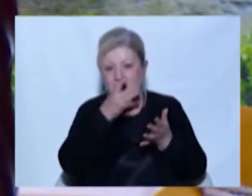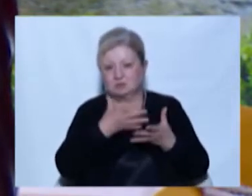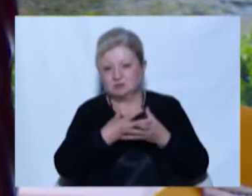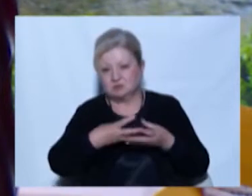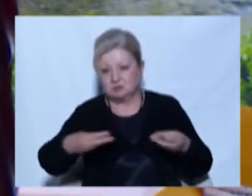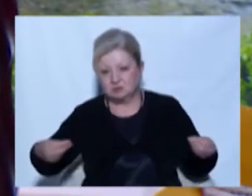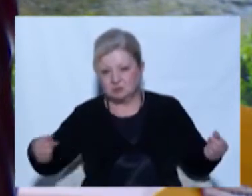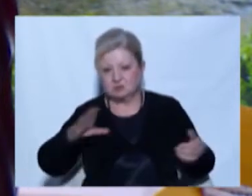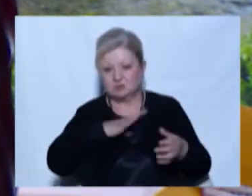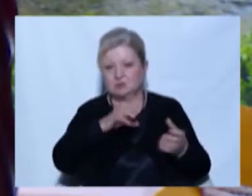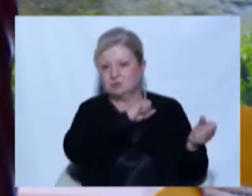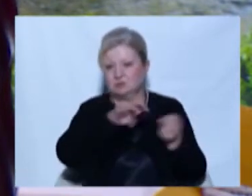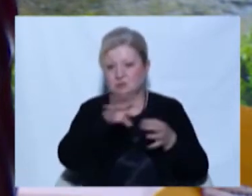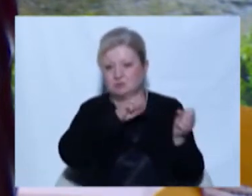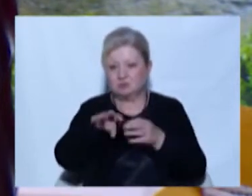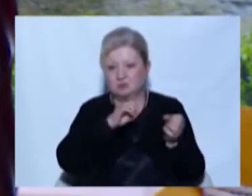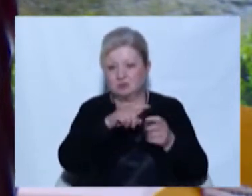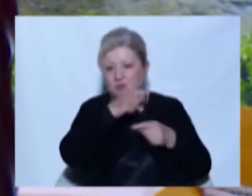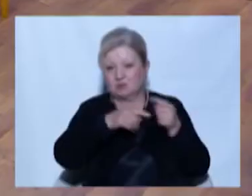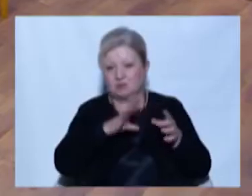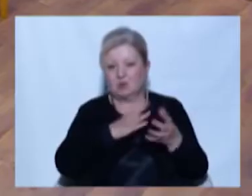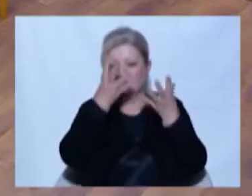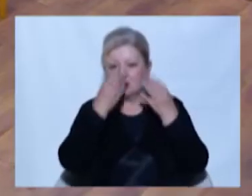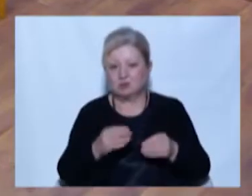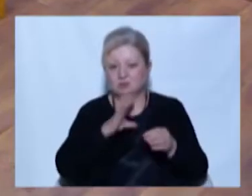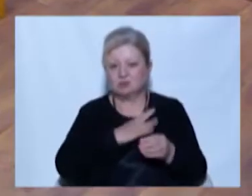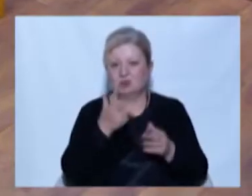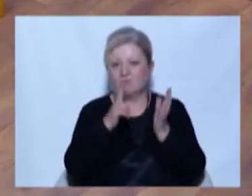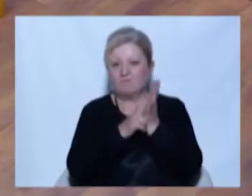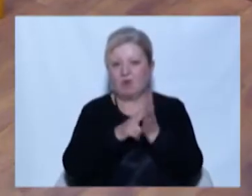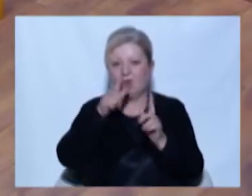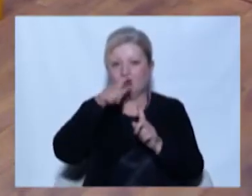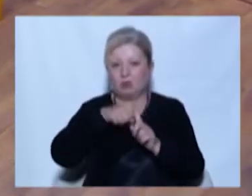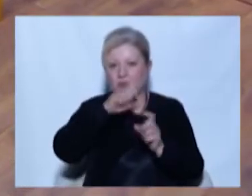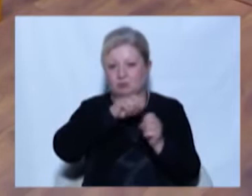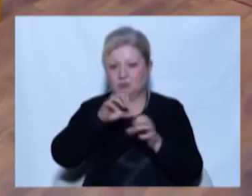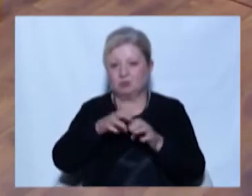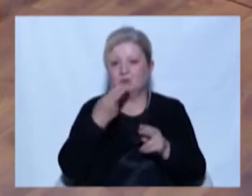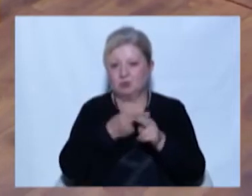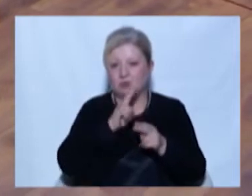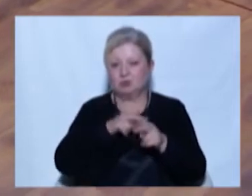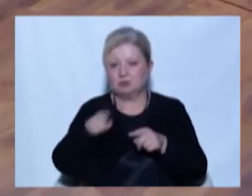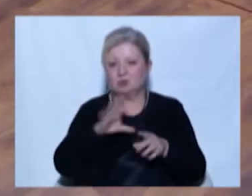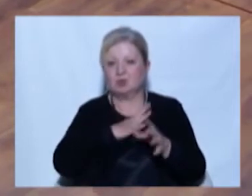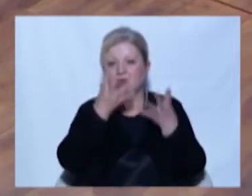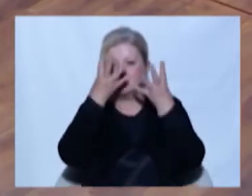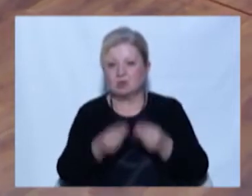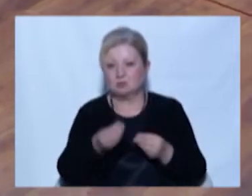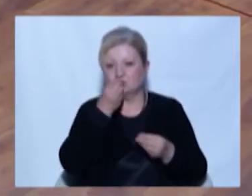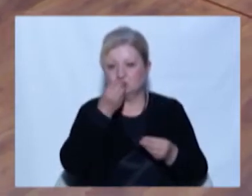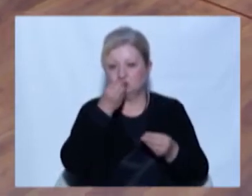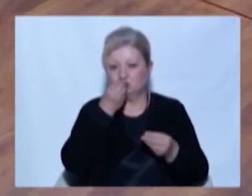საერთო ტვირთბრუნვამ 8000 ტონა შეადგინა დღეში. Ფაქტიურად ეს ბერლინის, დასავლეთ ბერლინის დღიური